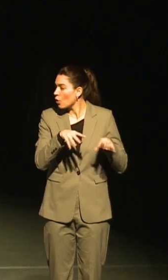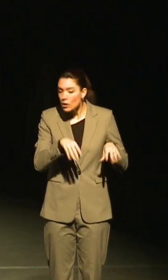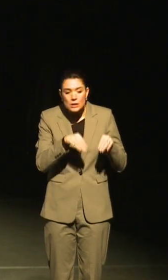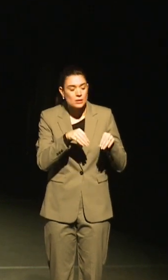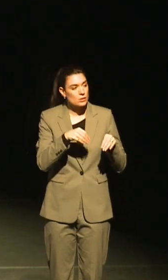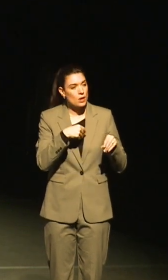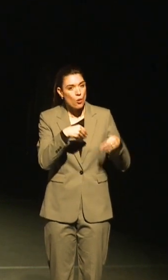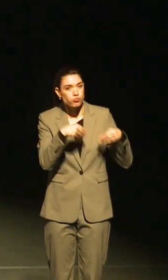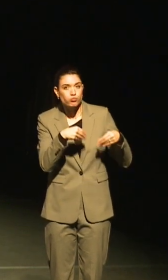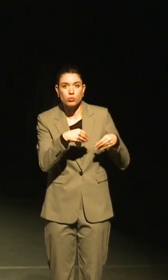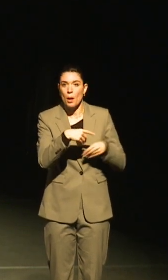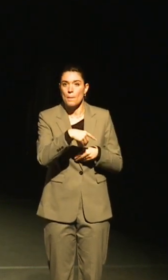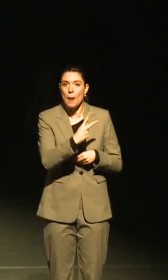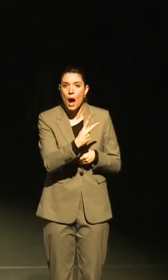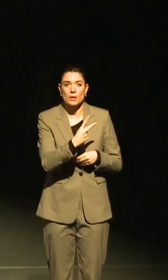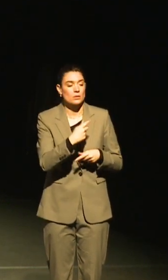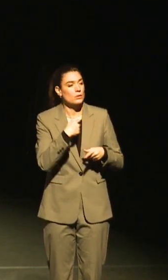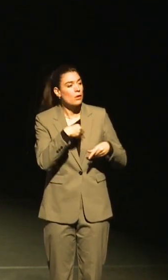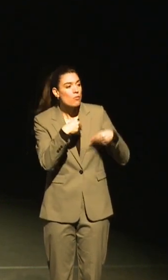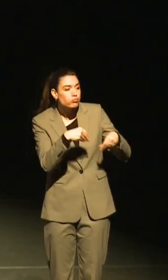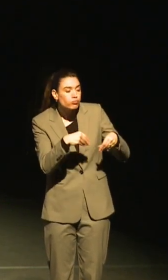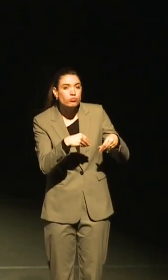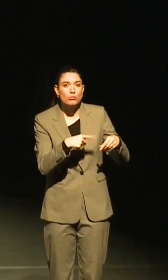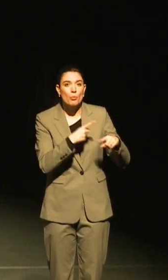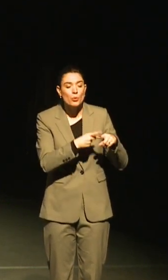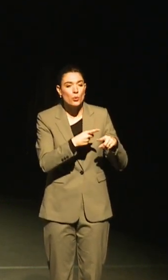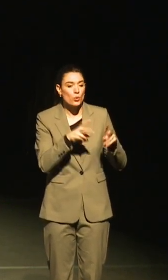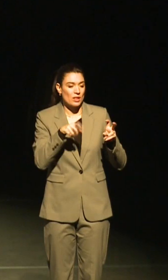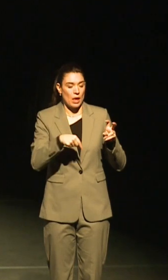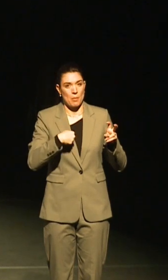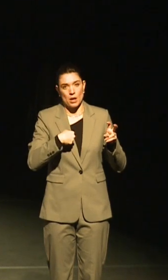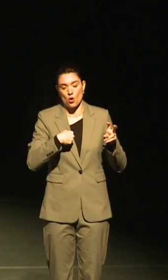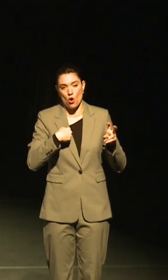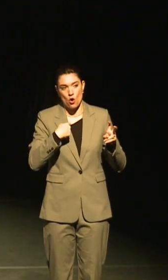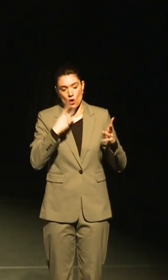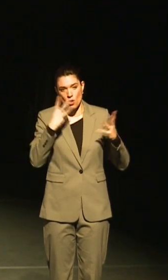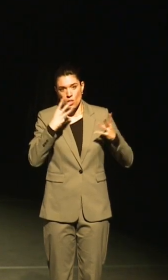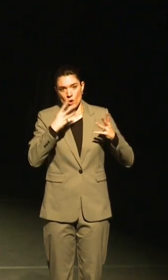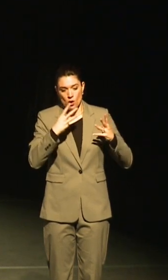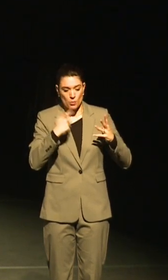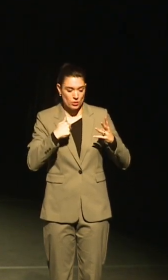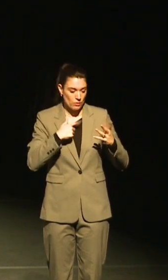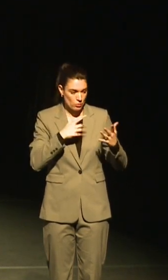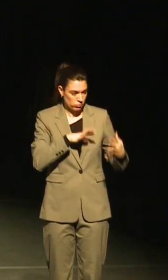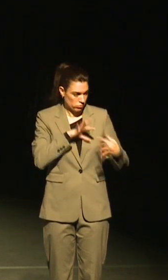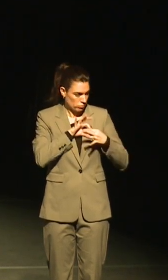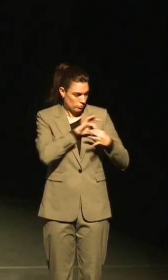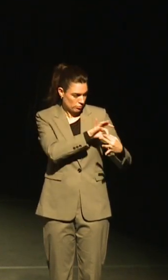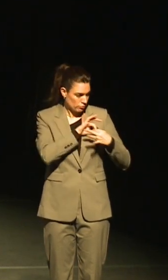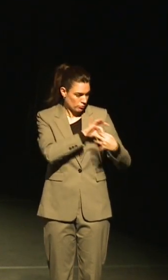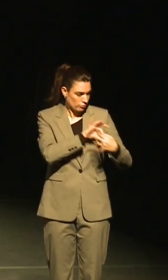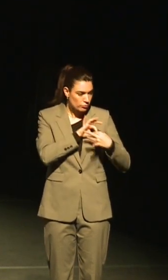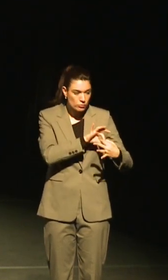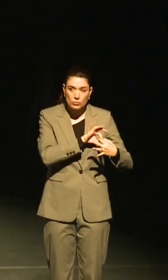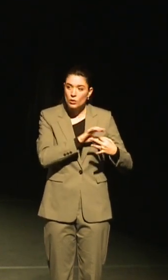importante Parc e soprattutto averne dato evidenza perché ovviamente quello che io faccio poi ha sempre delle ricadute nei confronti